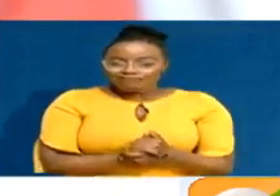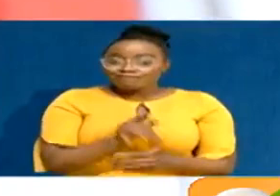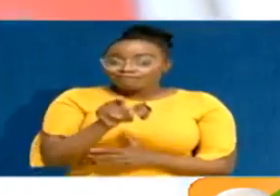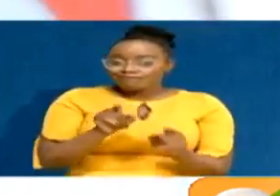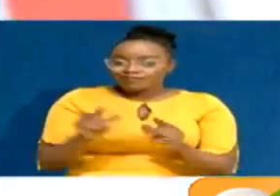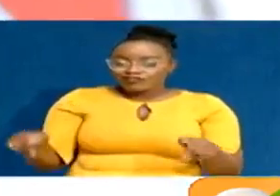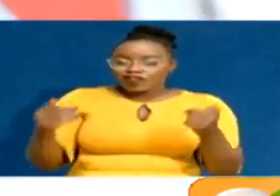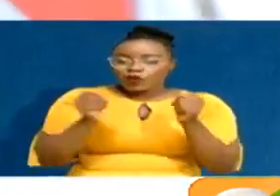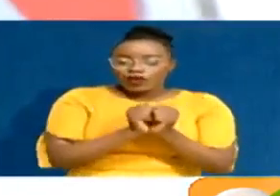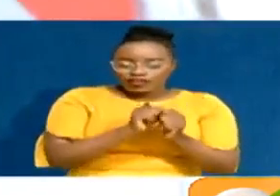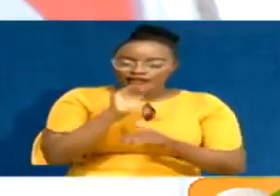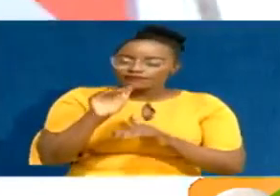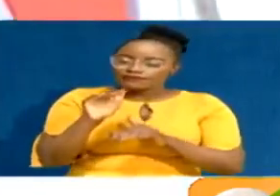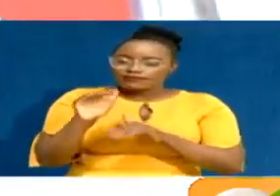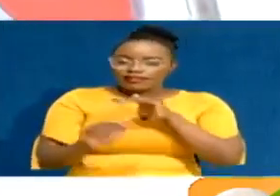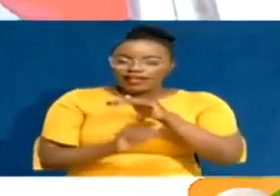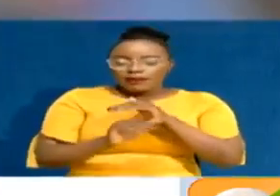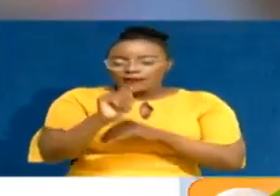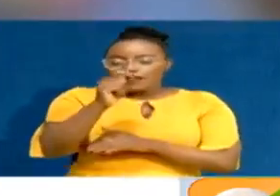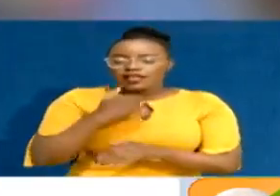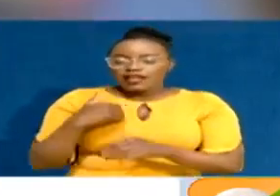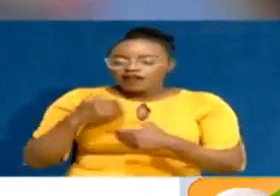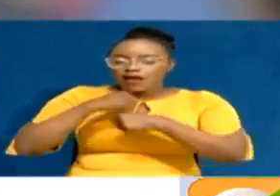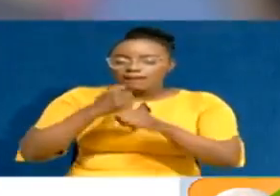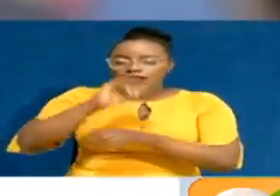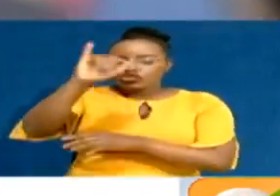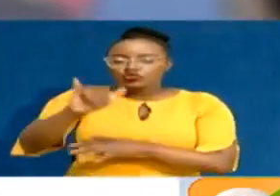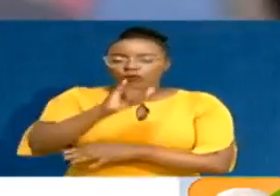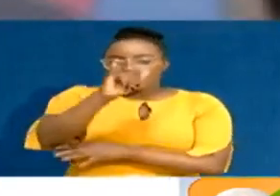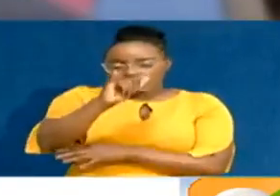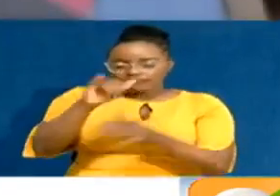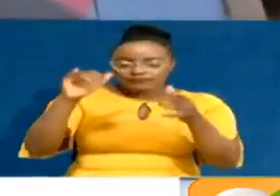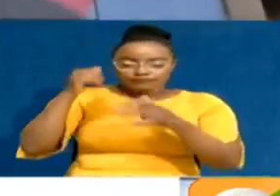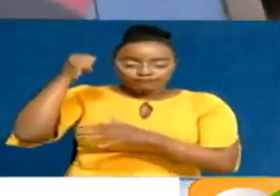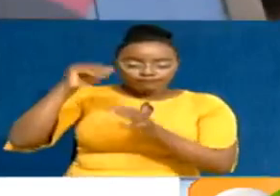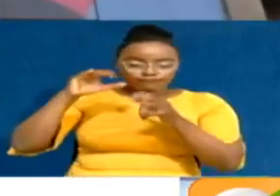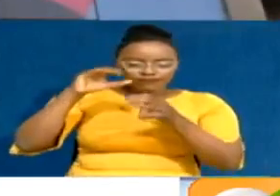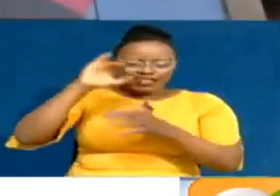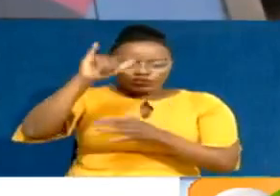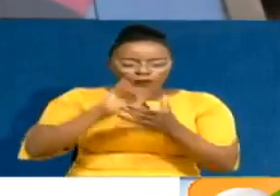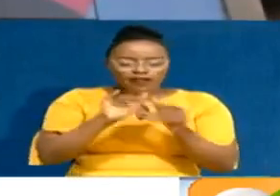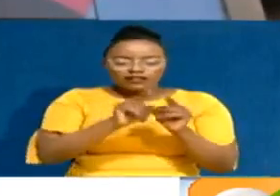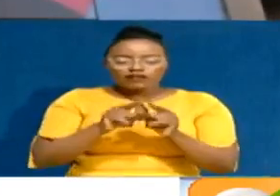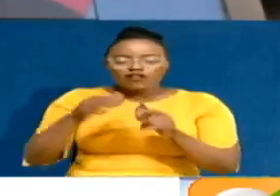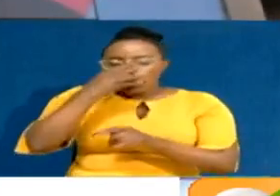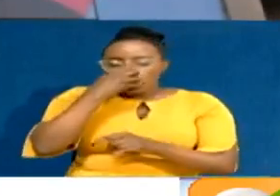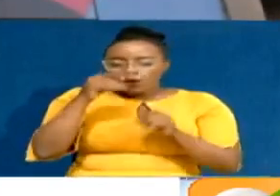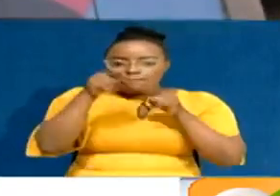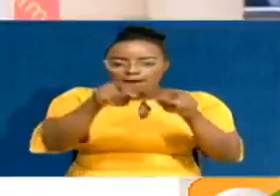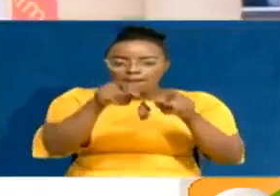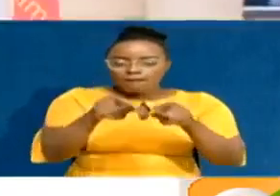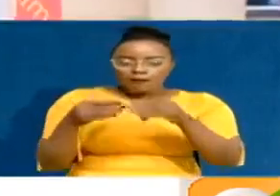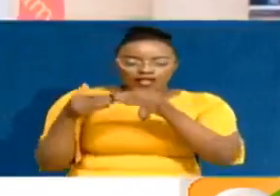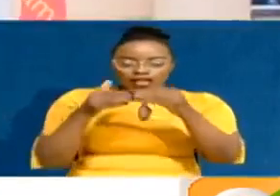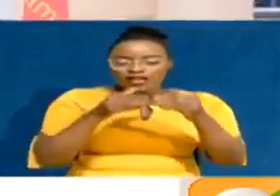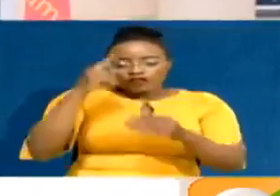Mikwaruzano kati ya rais na naibu wake imezidisha nyufa katika chama tawala cha Jubilee, Ruto na wafuasi wake wakielekezewa mjeledi